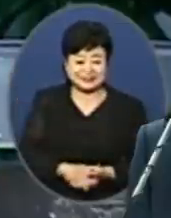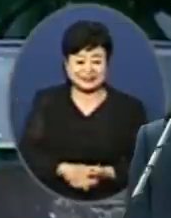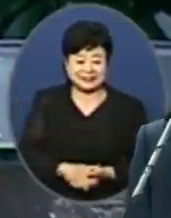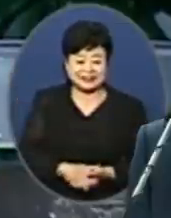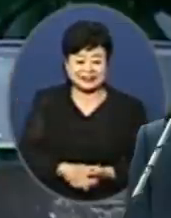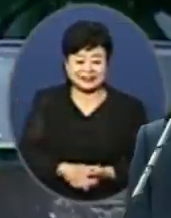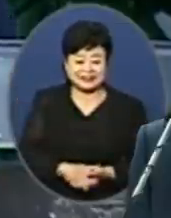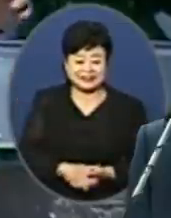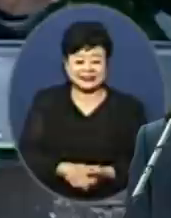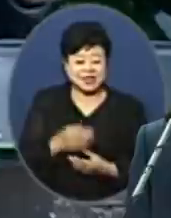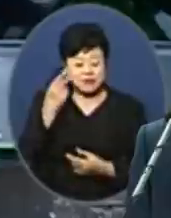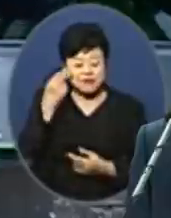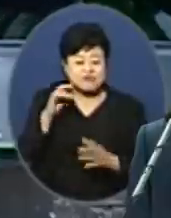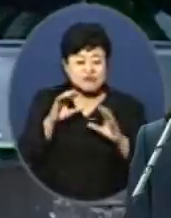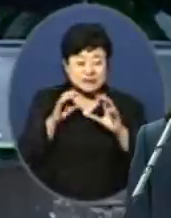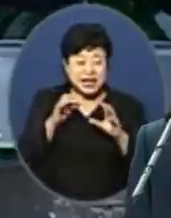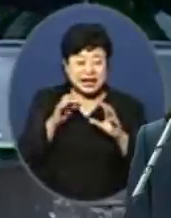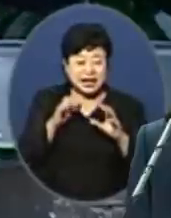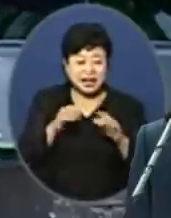모릅니까? 미국